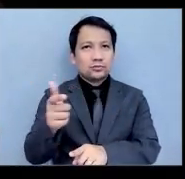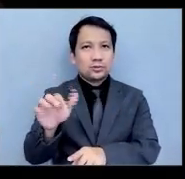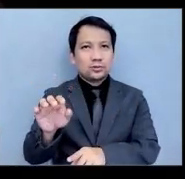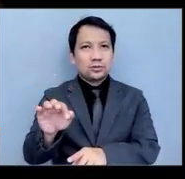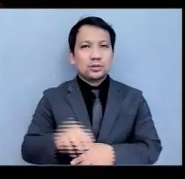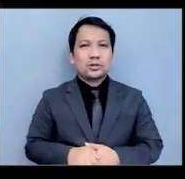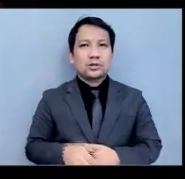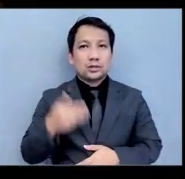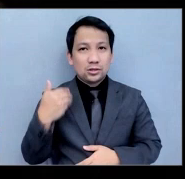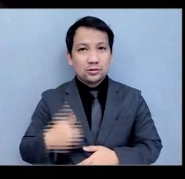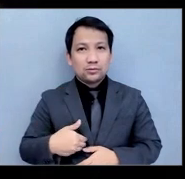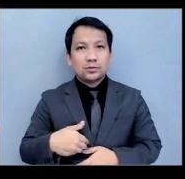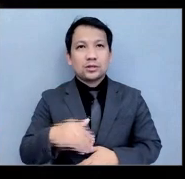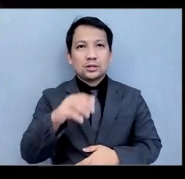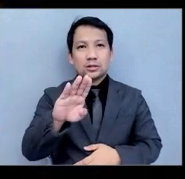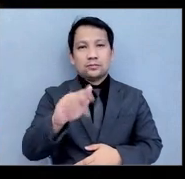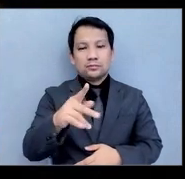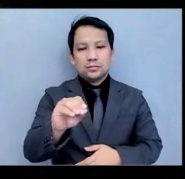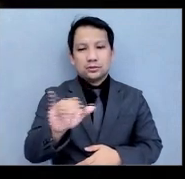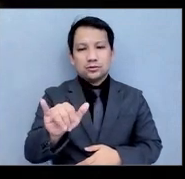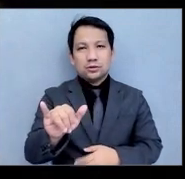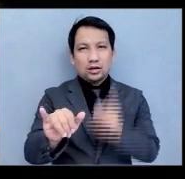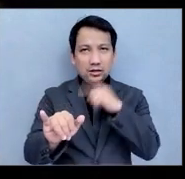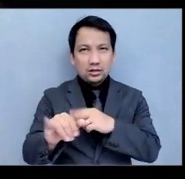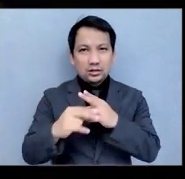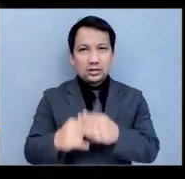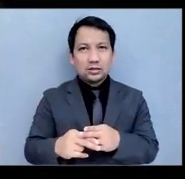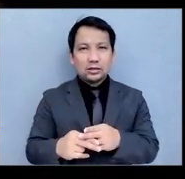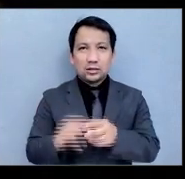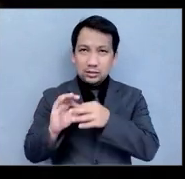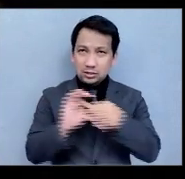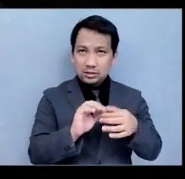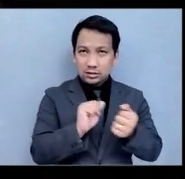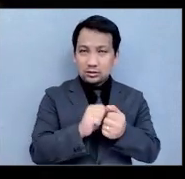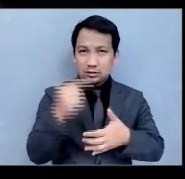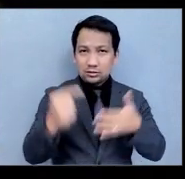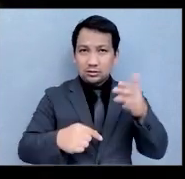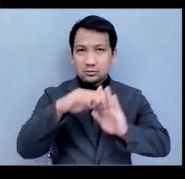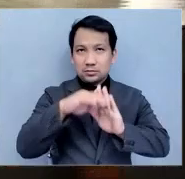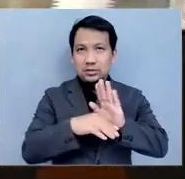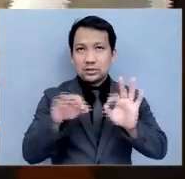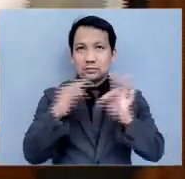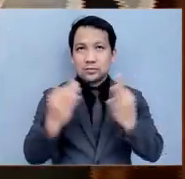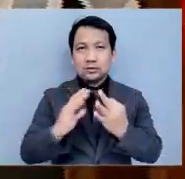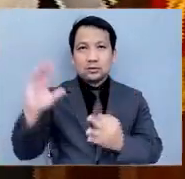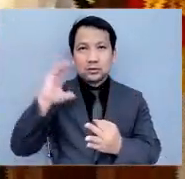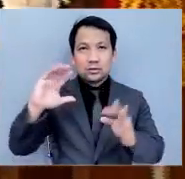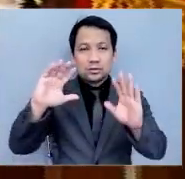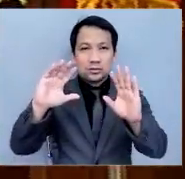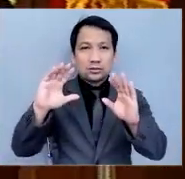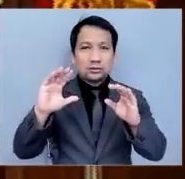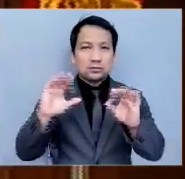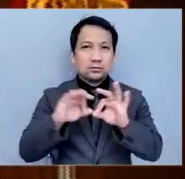pala si Bicoy. Hindi ko tunay na pangalan. Idinawit ni Bicoy ang ilang miyembro ng pamilya ni Noy Pangulo Rodrigo Duterte